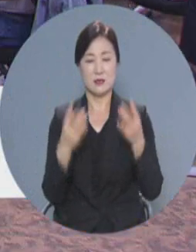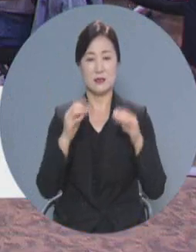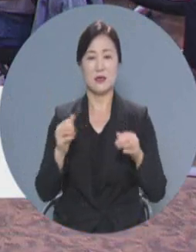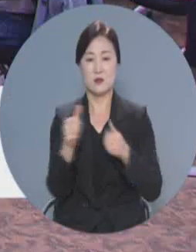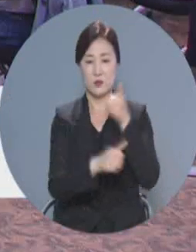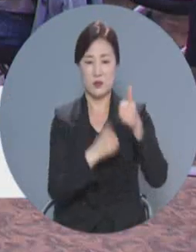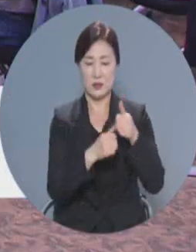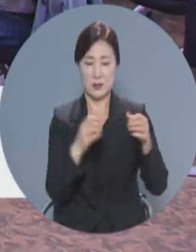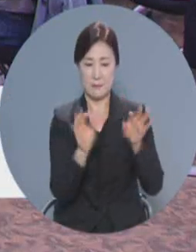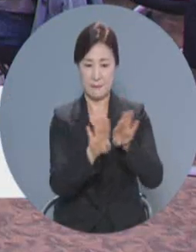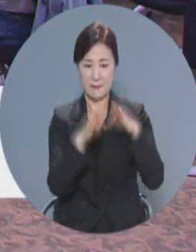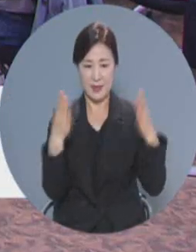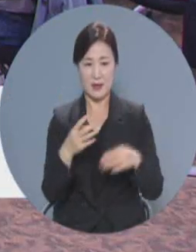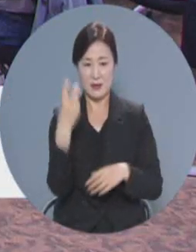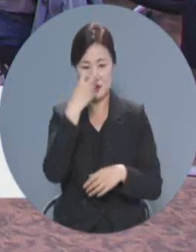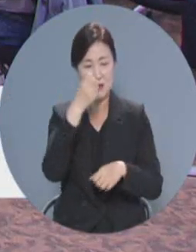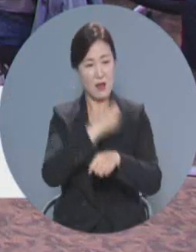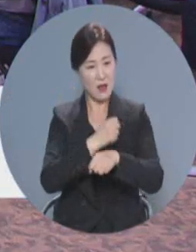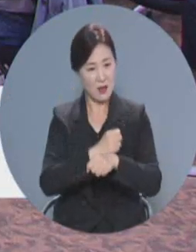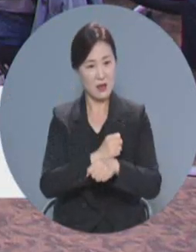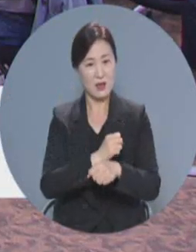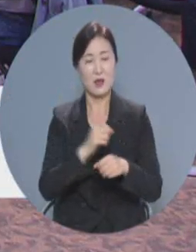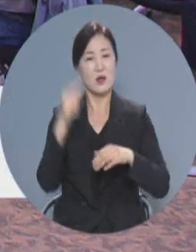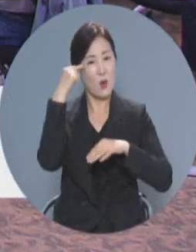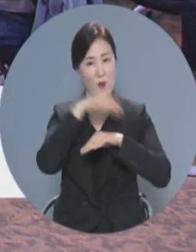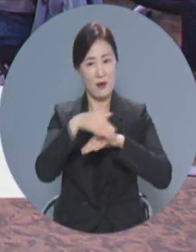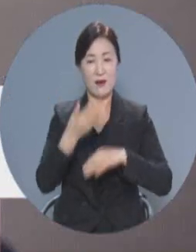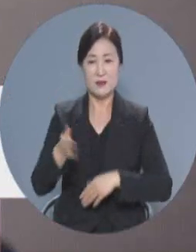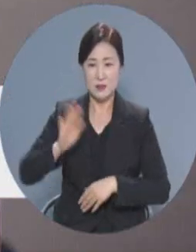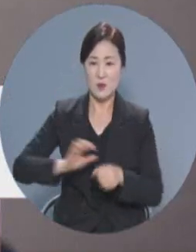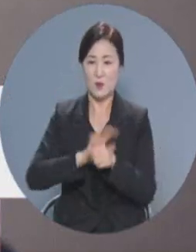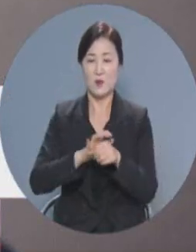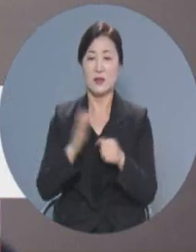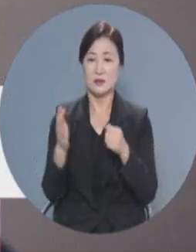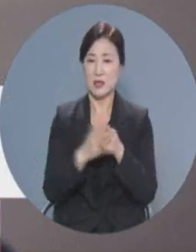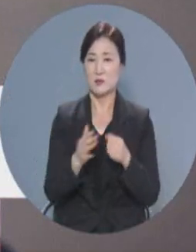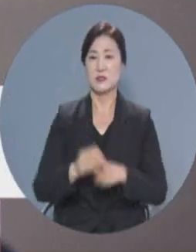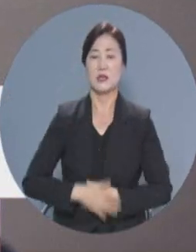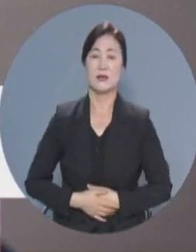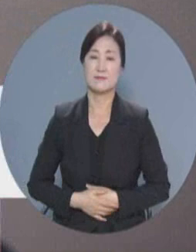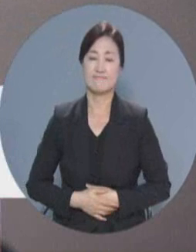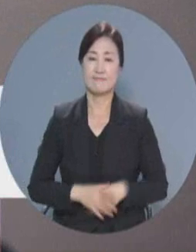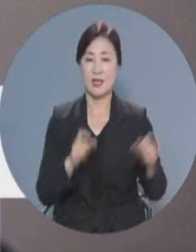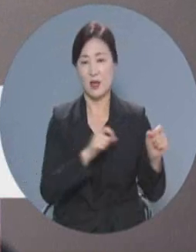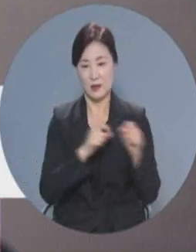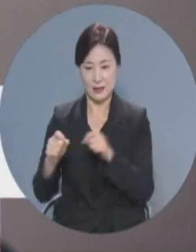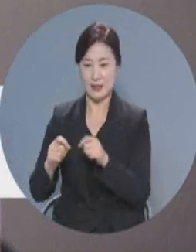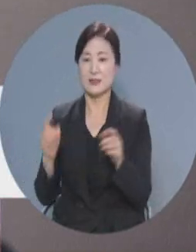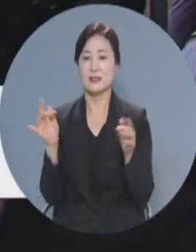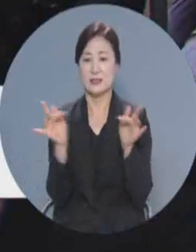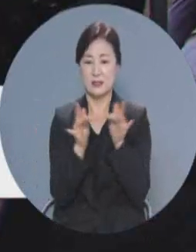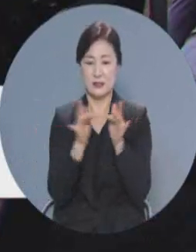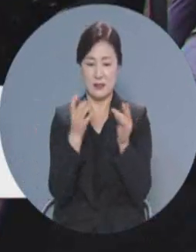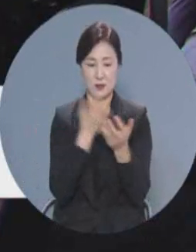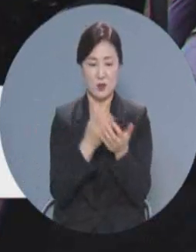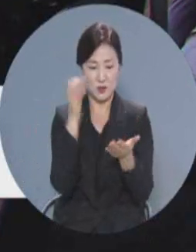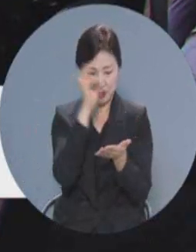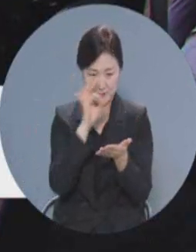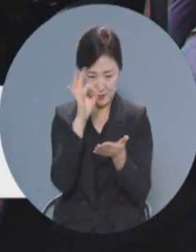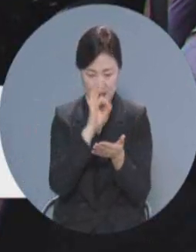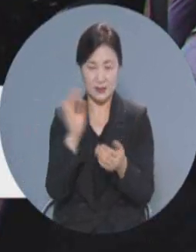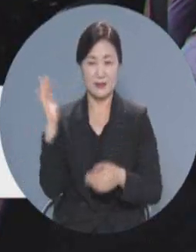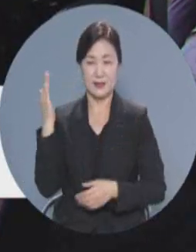열어 승인 여부를 최종 심사할 예정이었으나 코로나19 확산 여파로 인해 비대면 서류 심사 방식으로